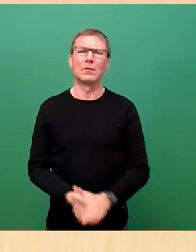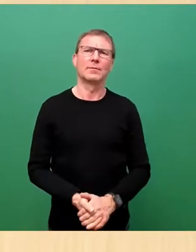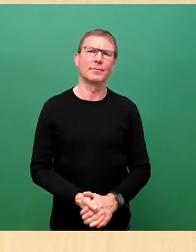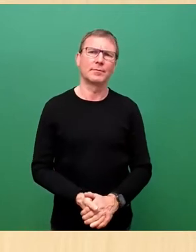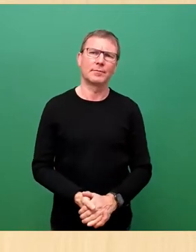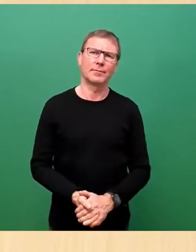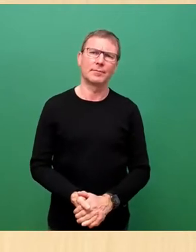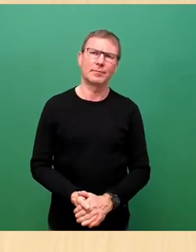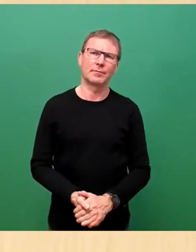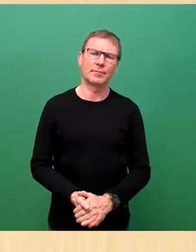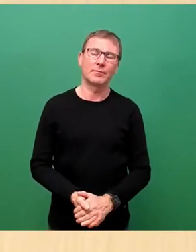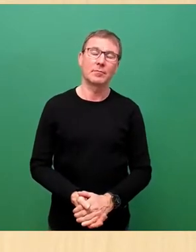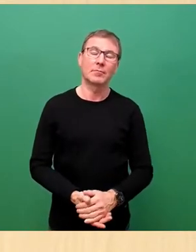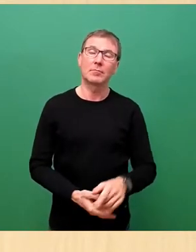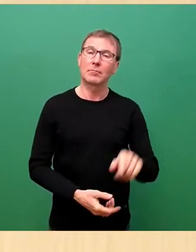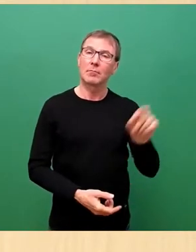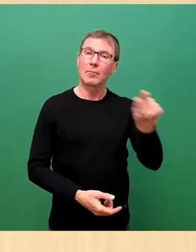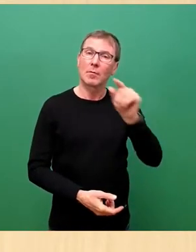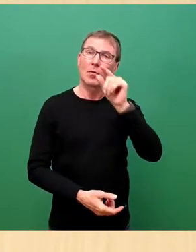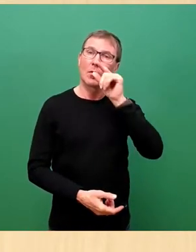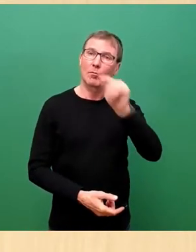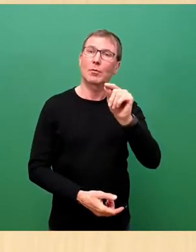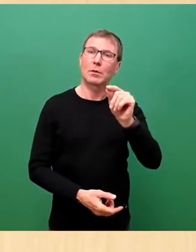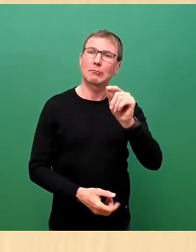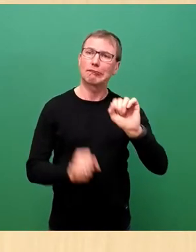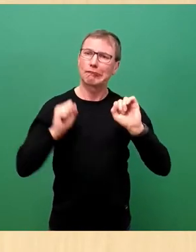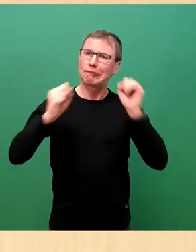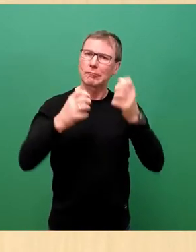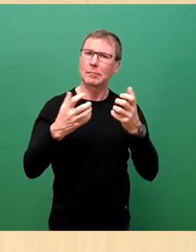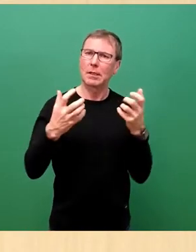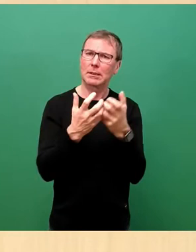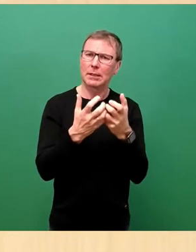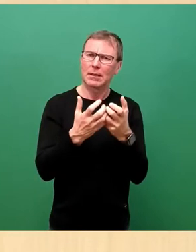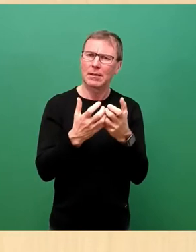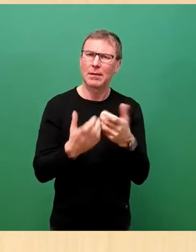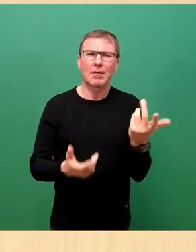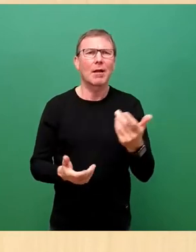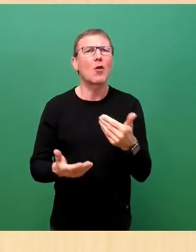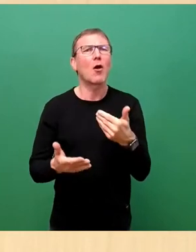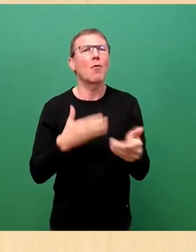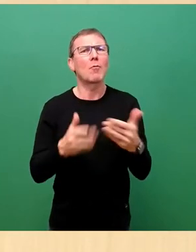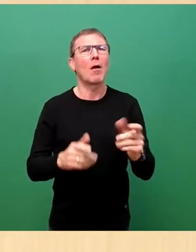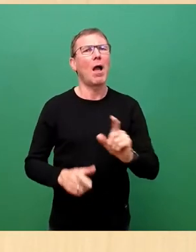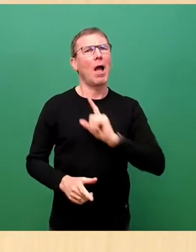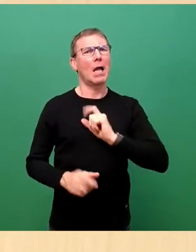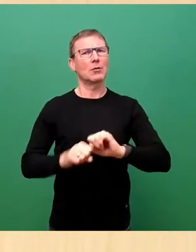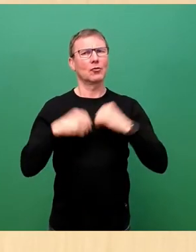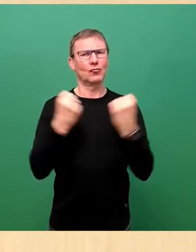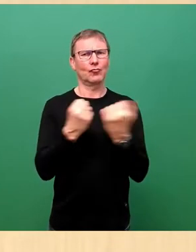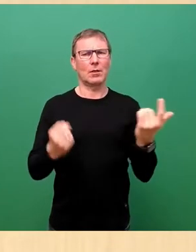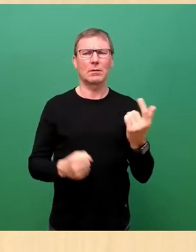Der von Putin angezettelte Krieg gegen einen souveränen Staat ist